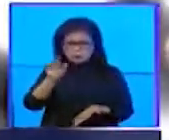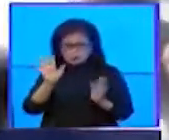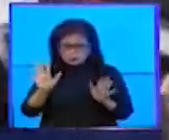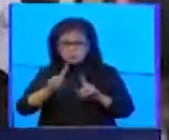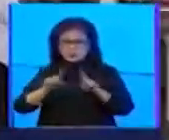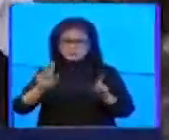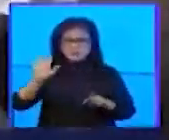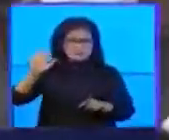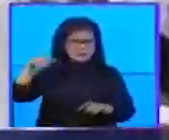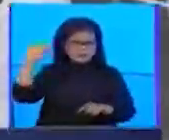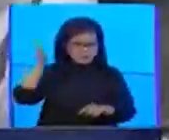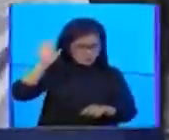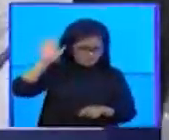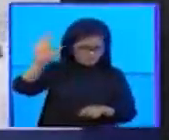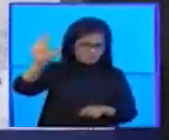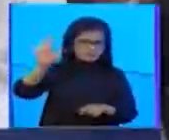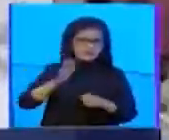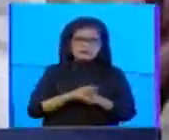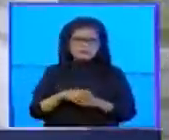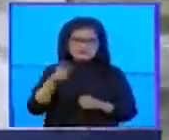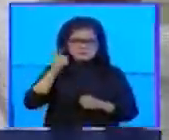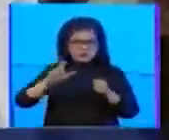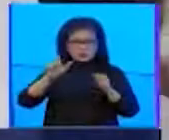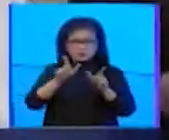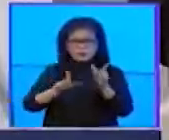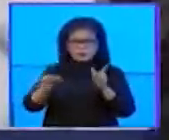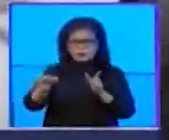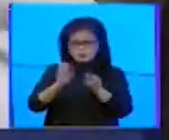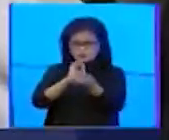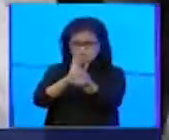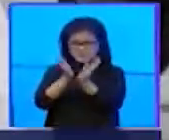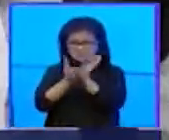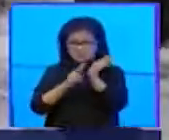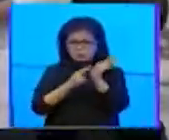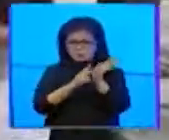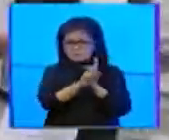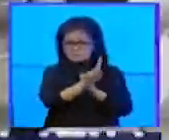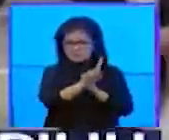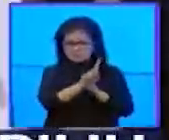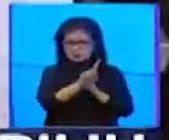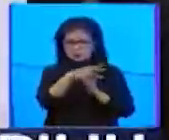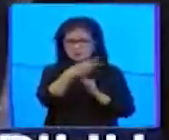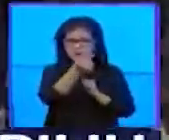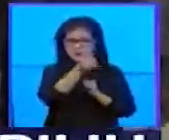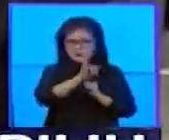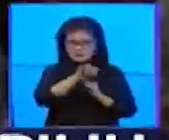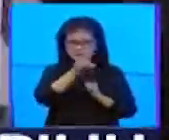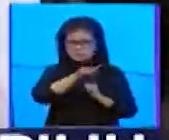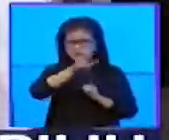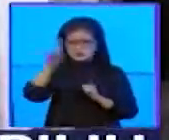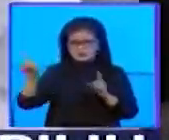depan. Sementara calon wali kota Surabaya nomor urut 1, Eri Cahyadi bersama istrinya menggunakan hak pilihnya di